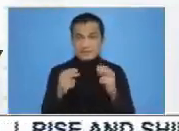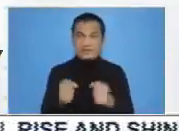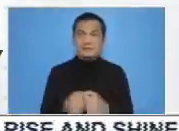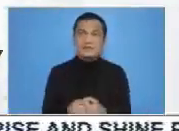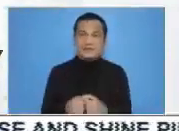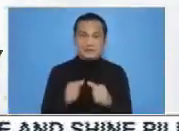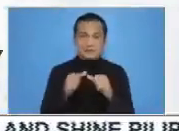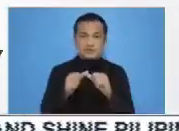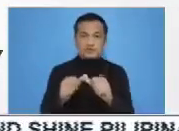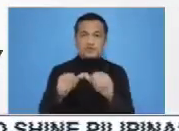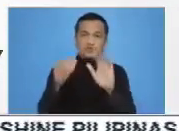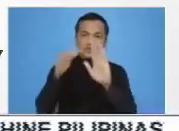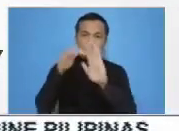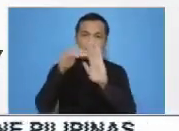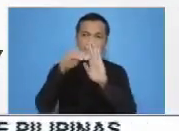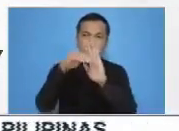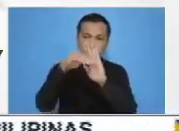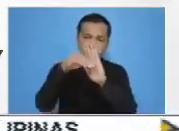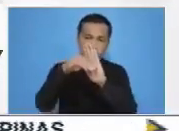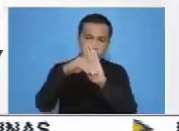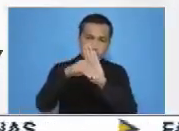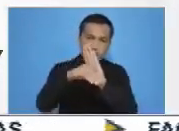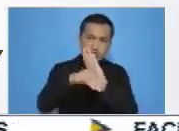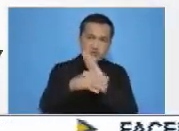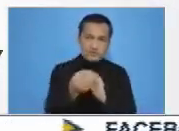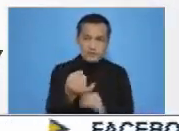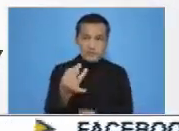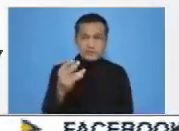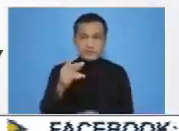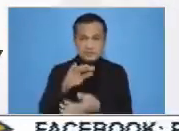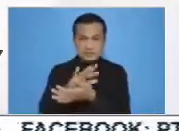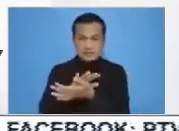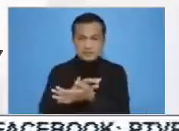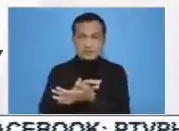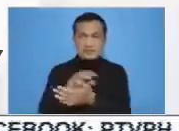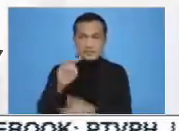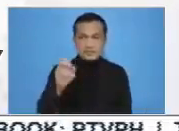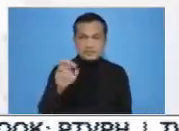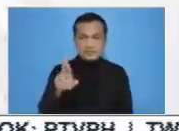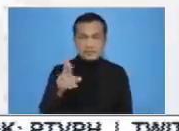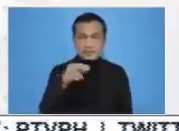ICU utilization rate sa Davao City, Pugigaraw, Cagayan at Cotabato City.